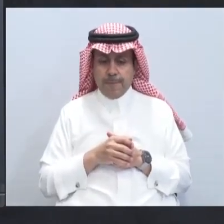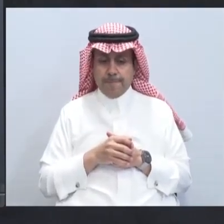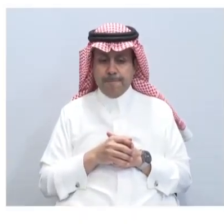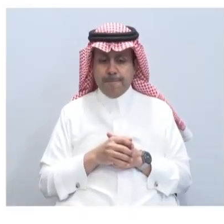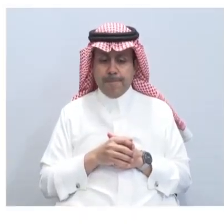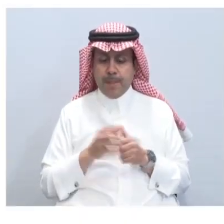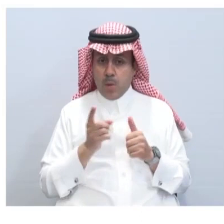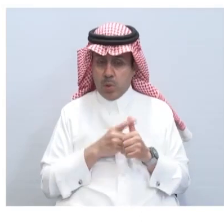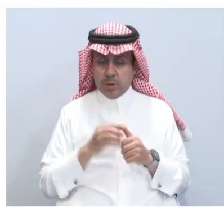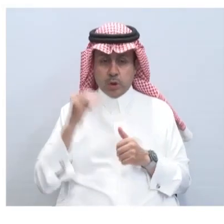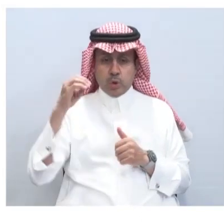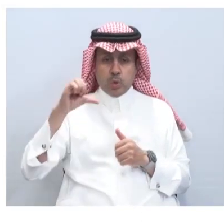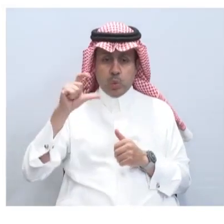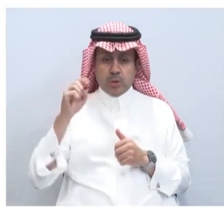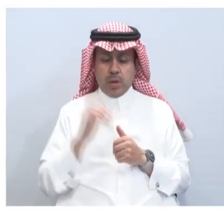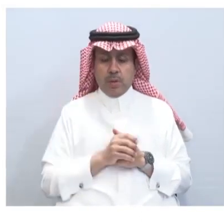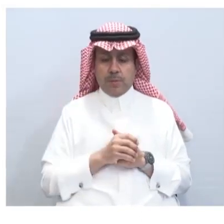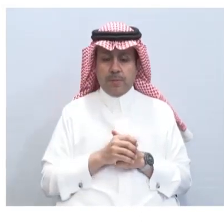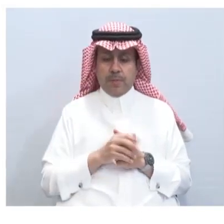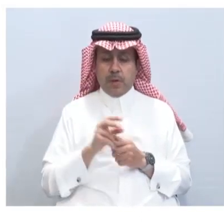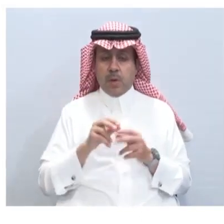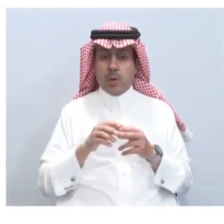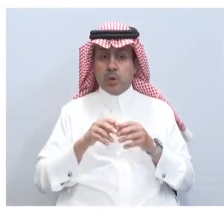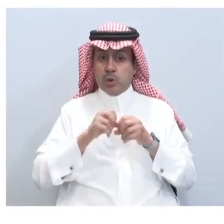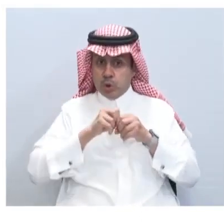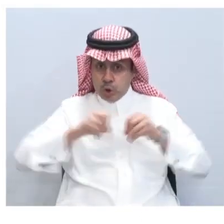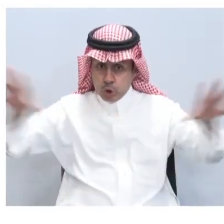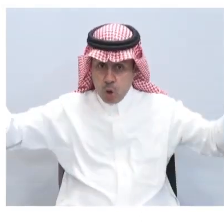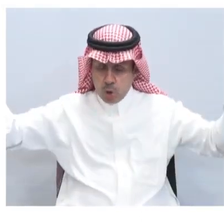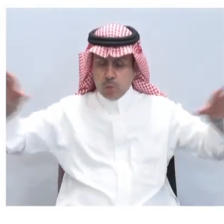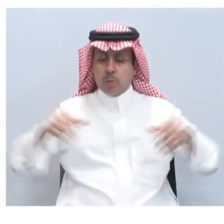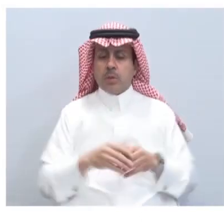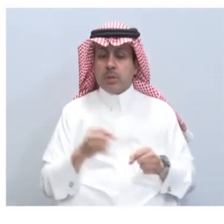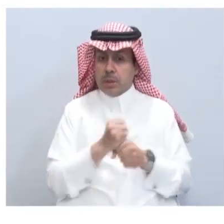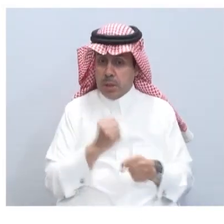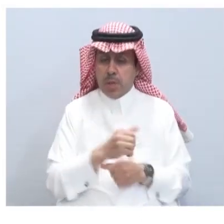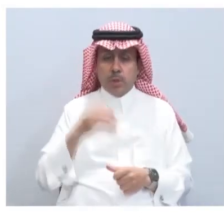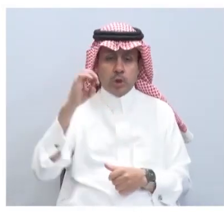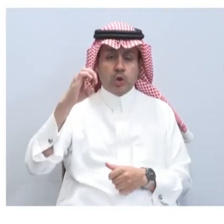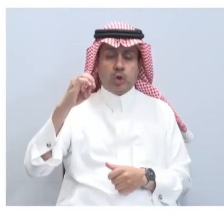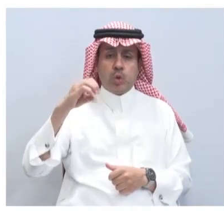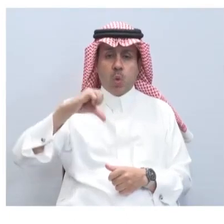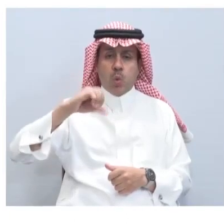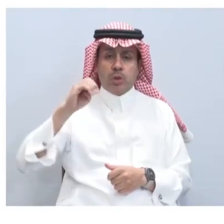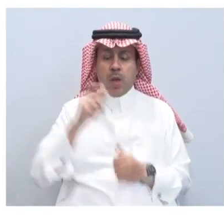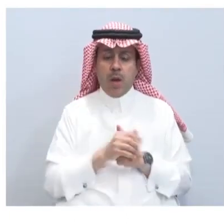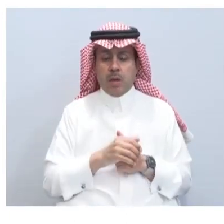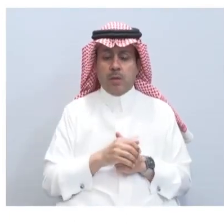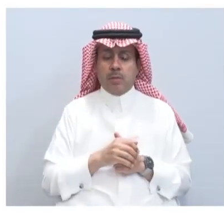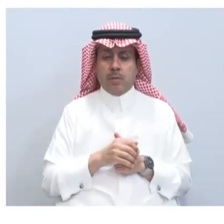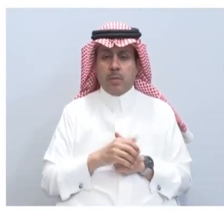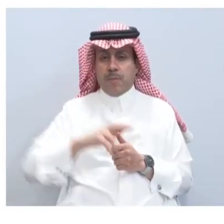ناتي اولا الى جوجل نظرا لشيوع استخدام محرك البحث جوجل من قبل المستخدمين باختلاف